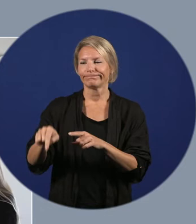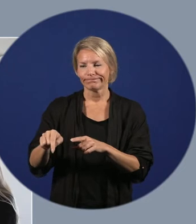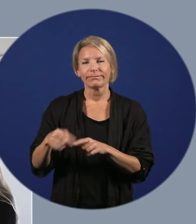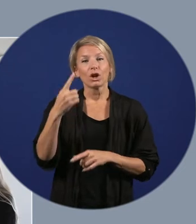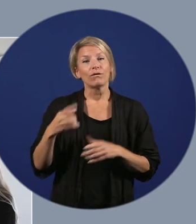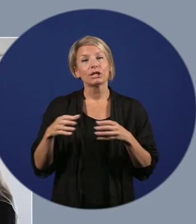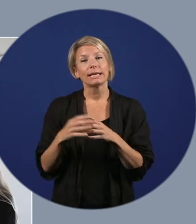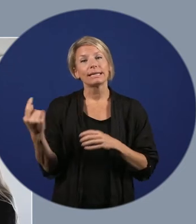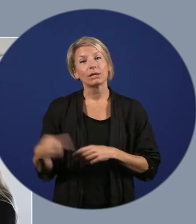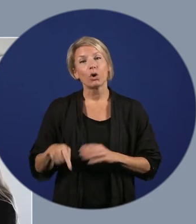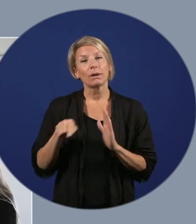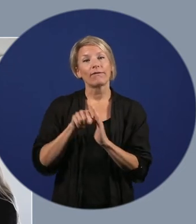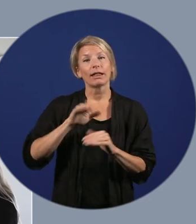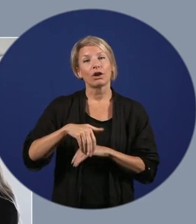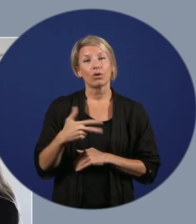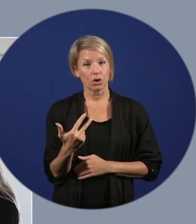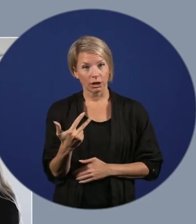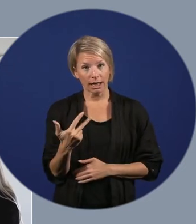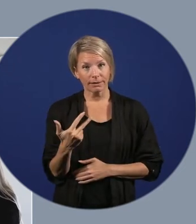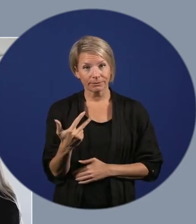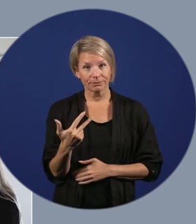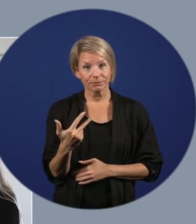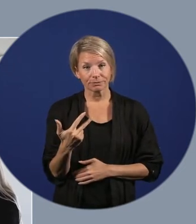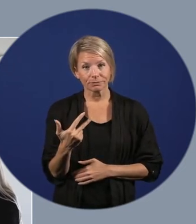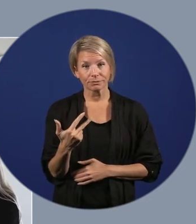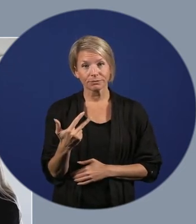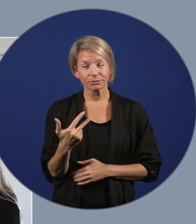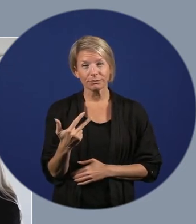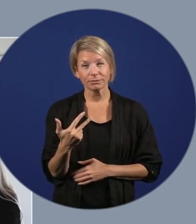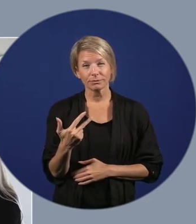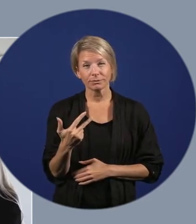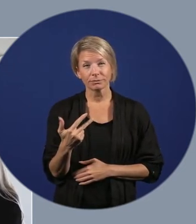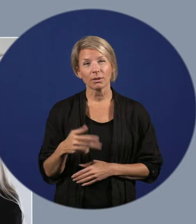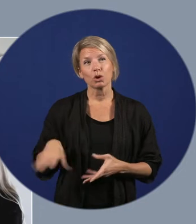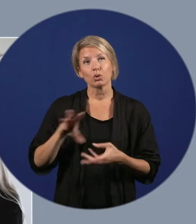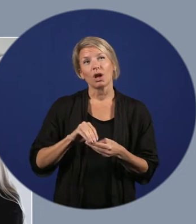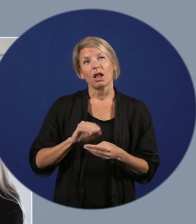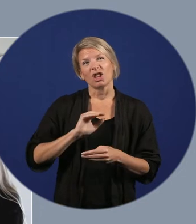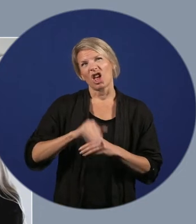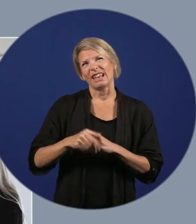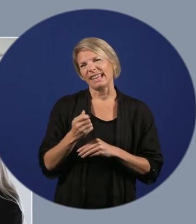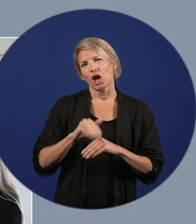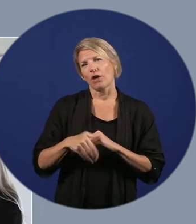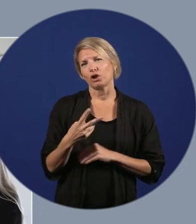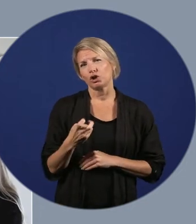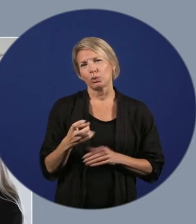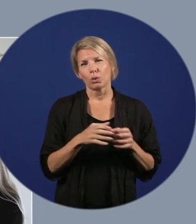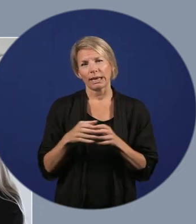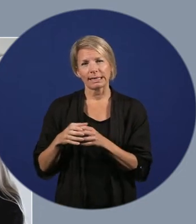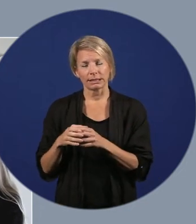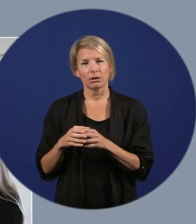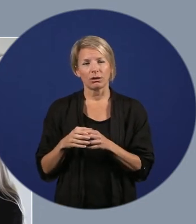första klassen klockan 7:15. Sen var det drygt 20 klasser. Och så höll vi på